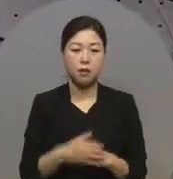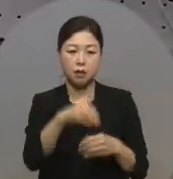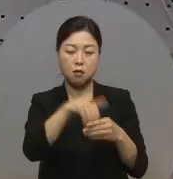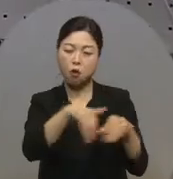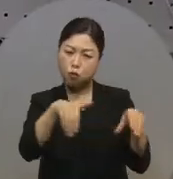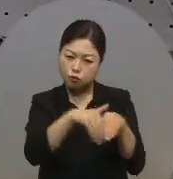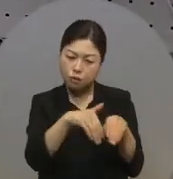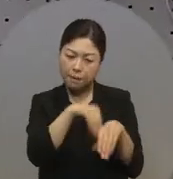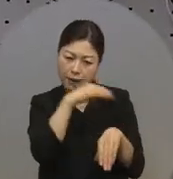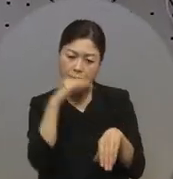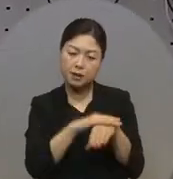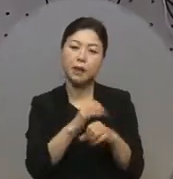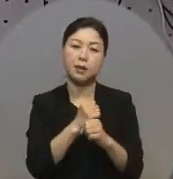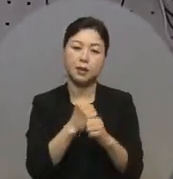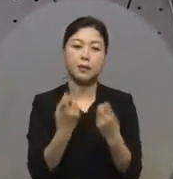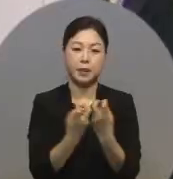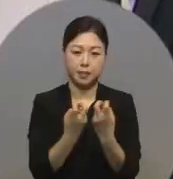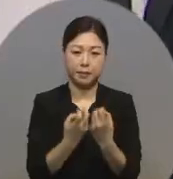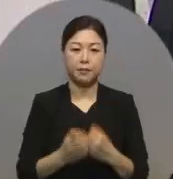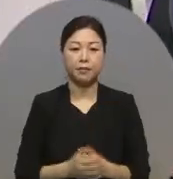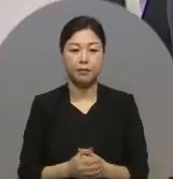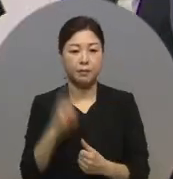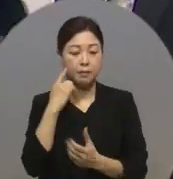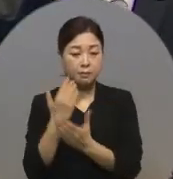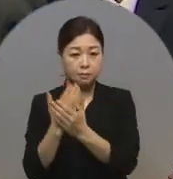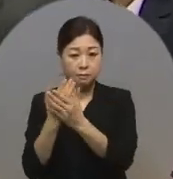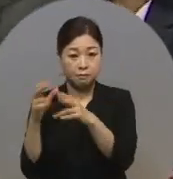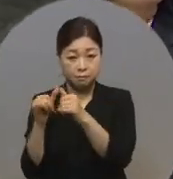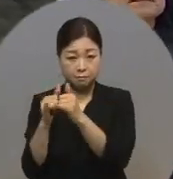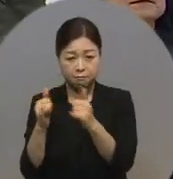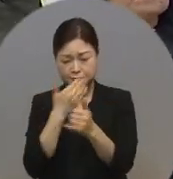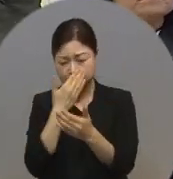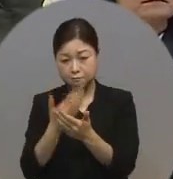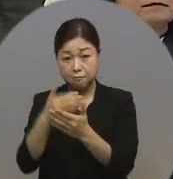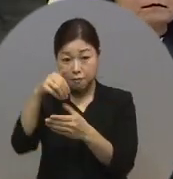문화를 만드는 것입니다. 발달장애인의 소중한 한 표가